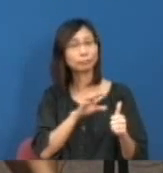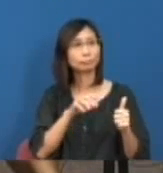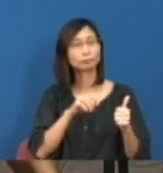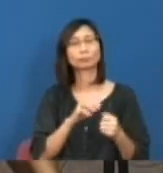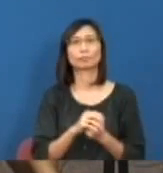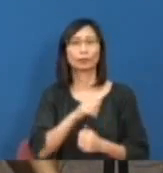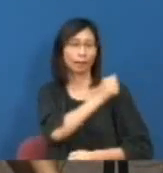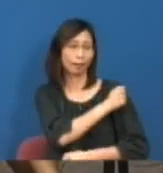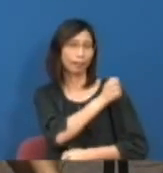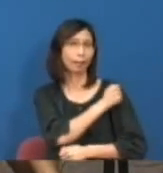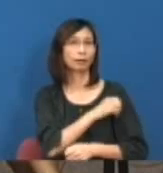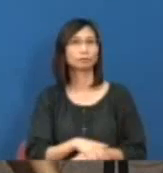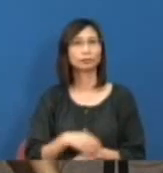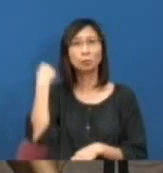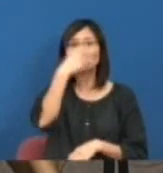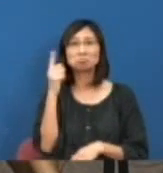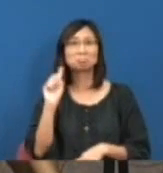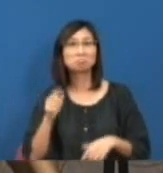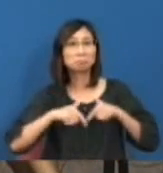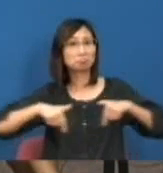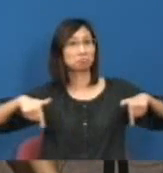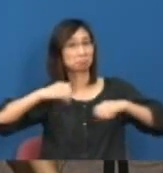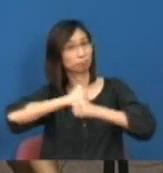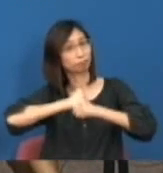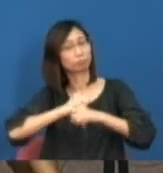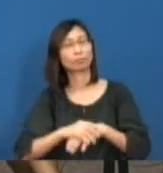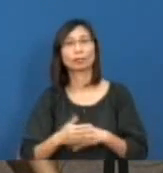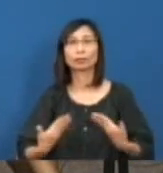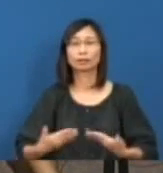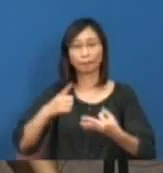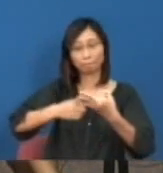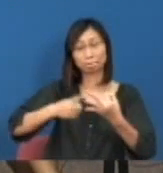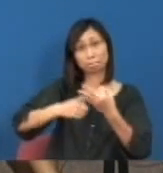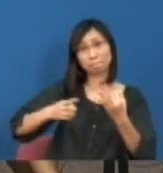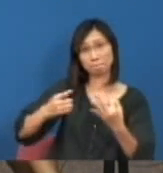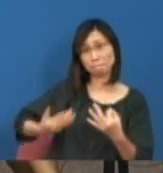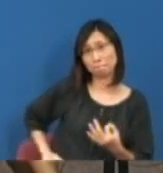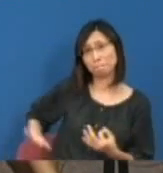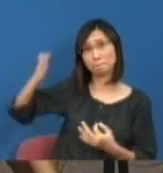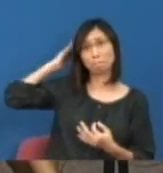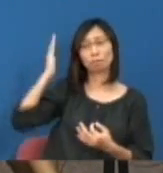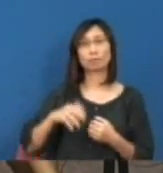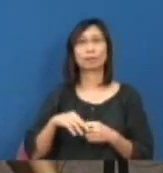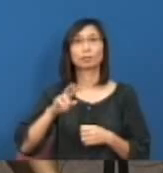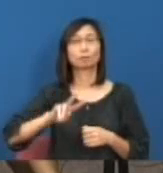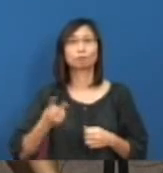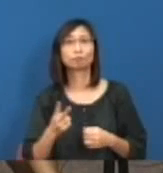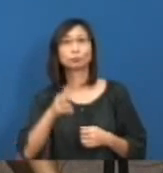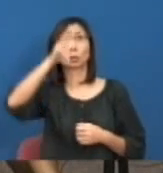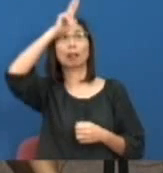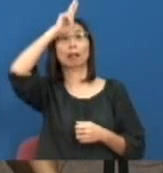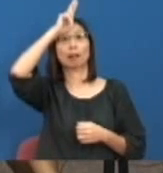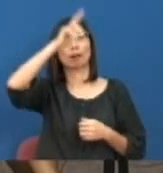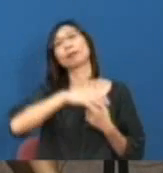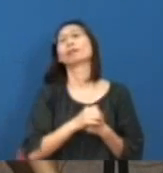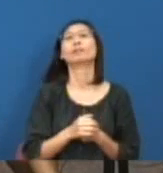為邊個夠膽去做呢？當而家大家司徒華已經被人當咗係神嘅時候，咁你走去話喂，其